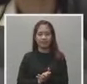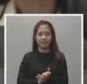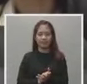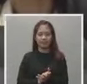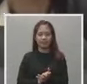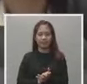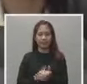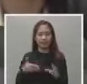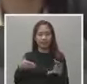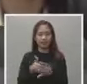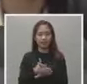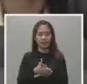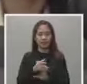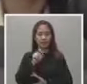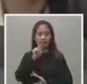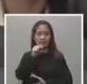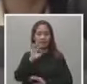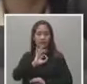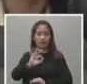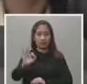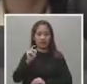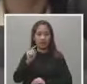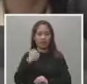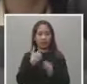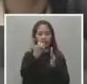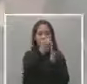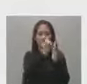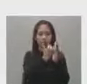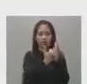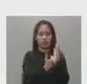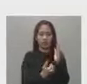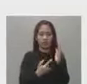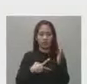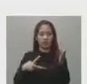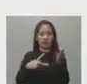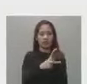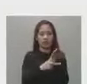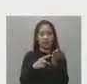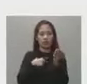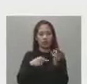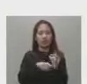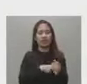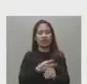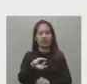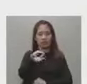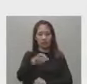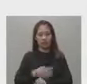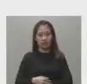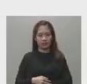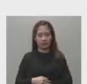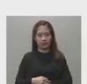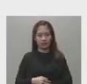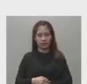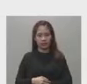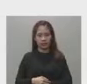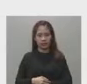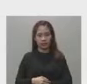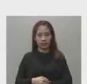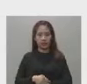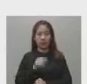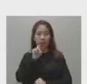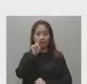ครับขอสไลด์ไป Twitter ครับจริงๆผมเรียงสไลด์มาครับท่านประธานพอท่านประธานเบรกผมงี้นี่ก็ช้าหน่อยนะ Twitter ฮะกด